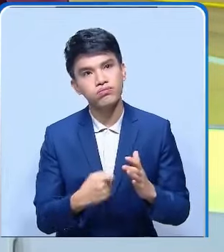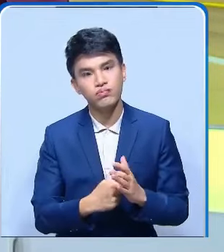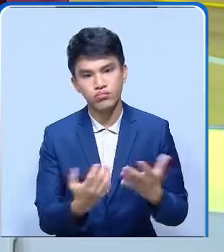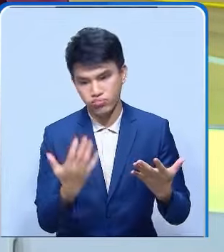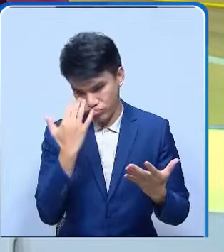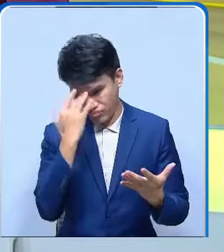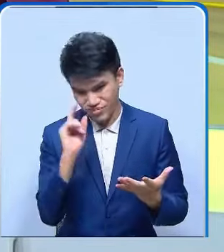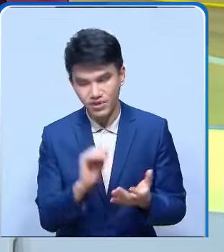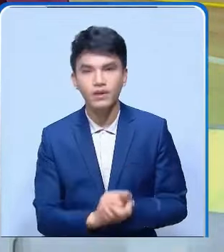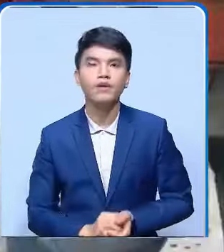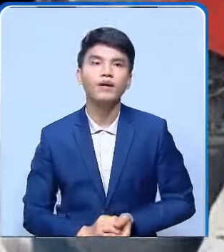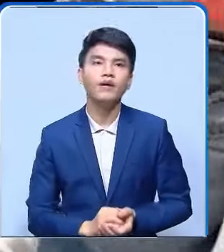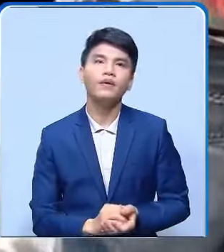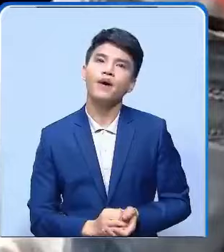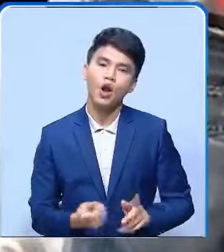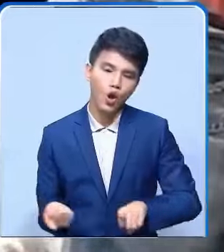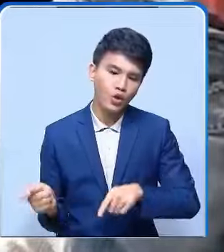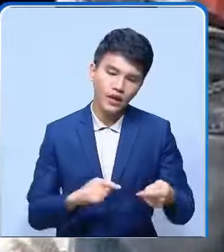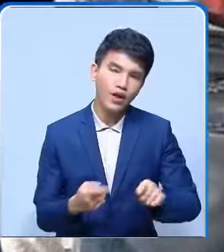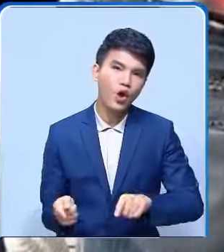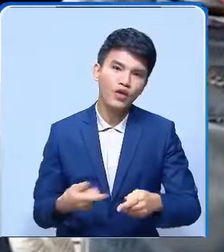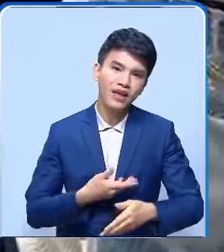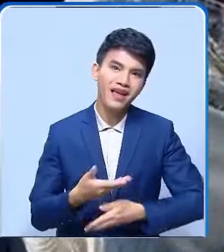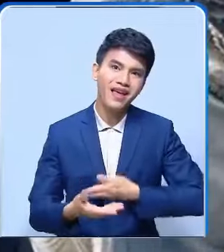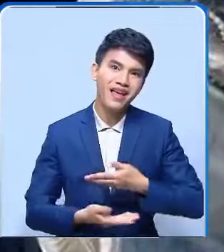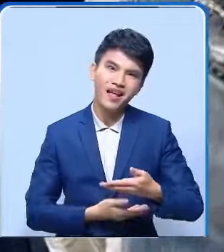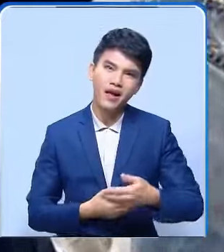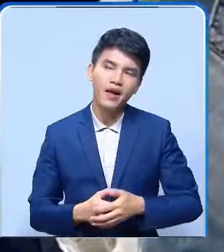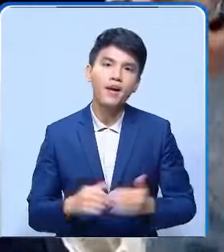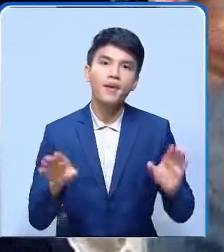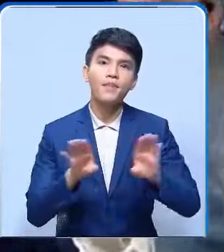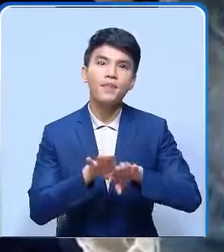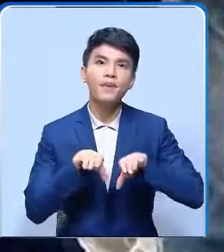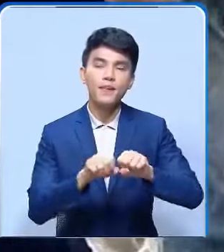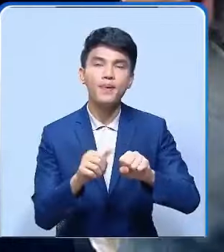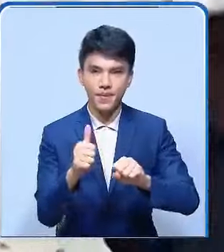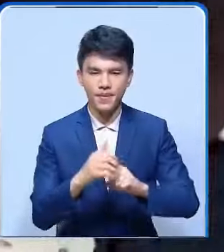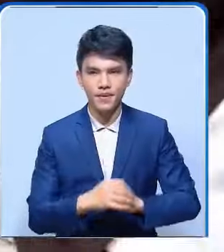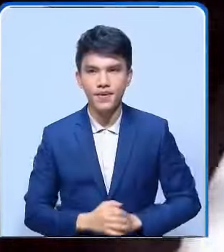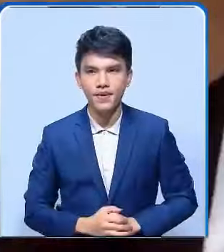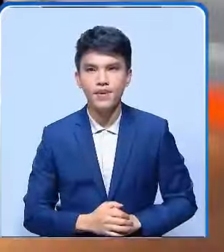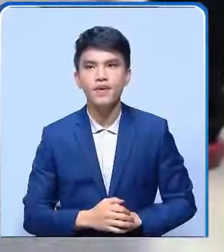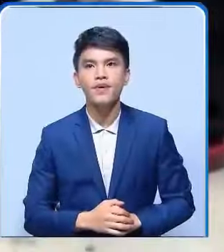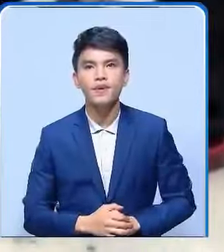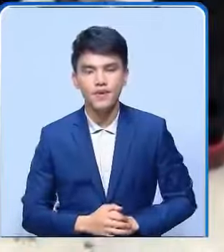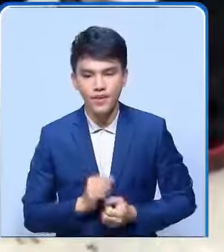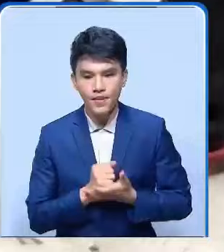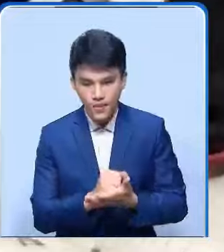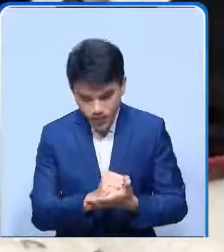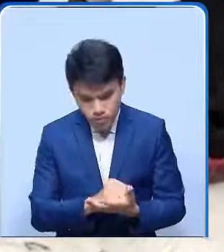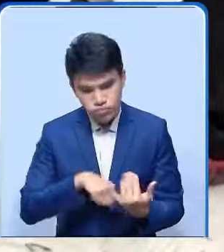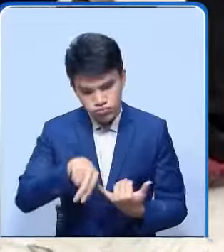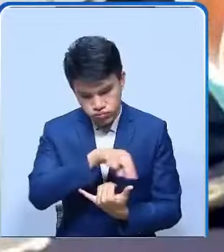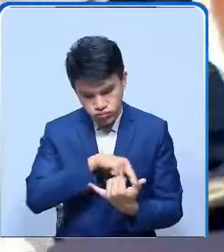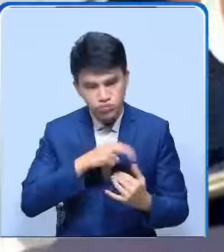แล้วก็แย่งที่ขายโรตีด้วยนะคะตำรวจไปปิดล้อมจับกุมเอาไว้ได้นะกู้ภัยเข้าปฐมพยาบาลทำแผลให้กับน